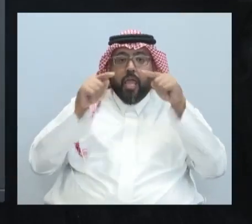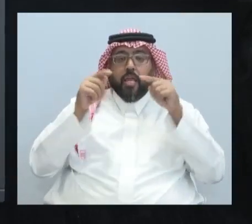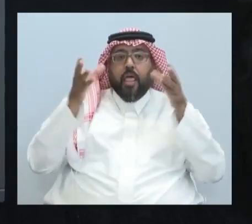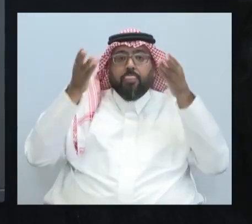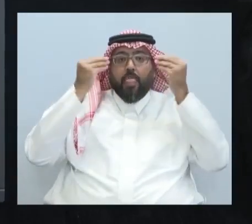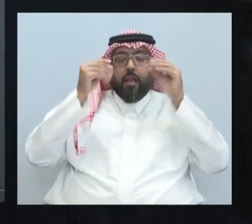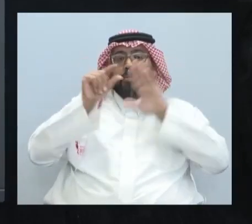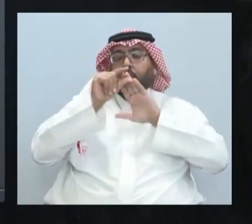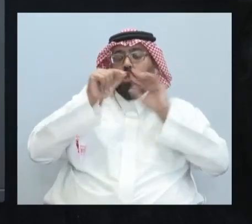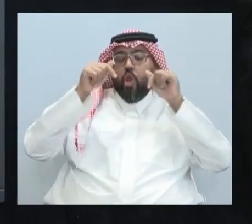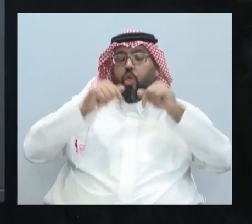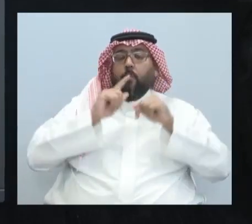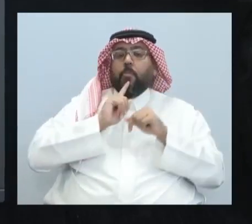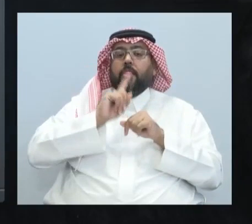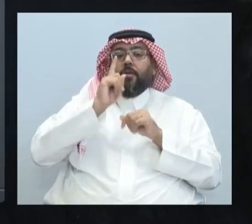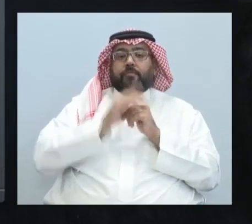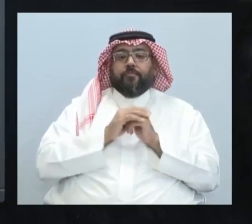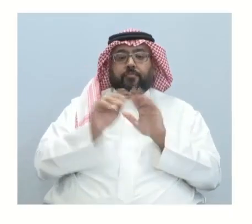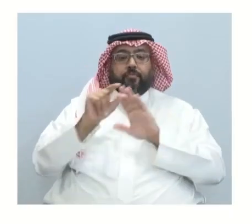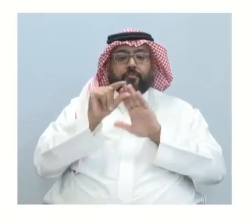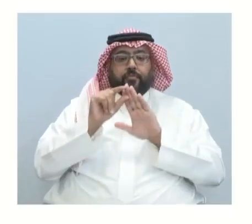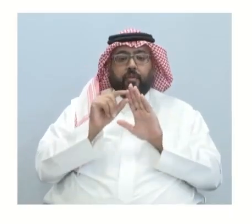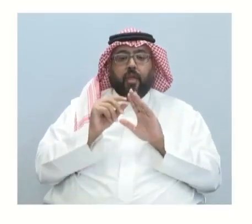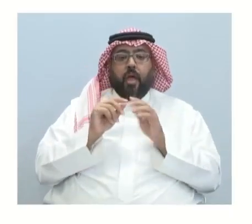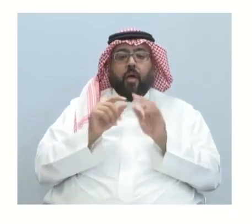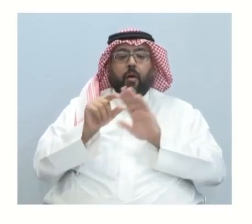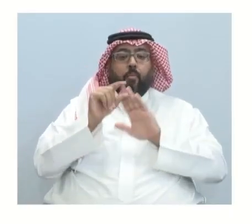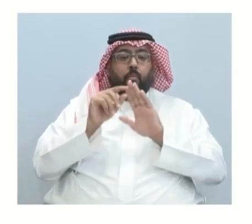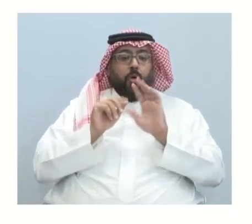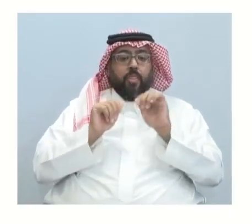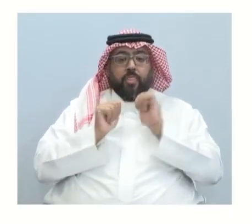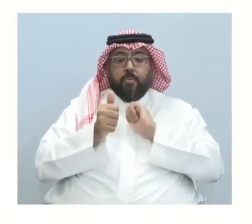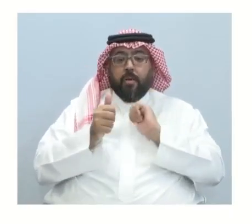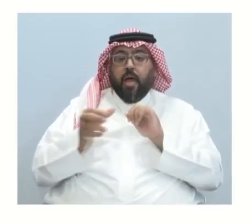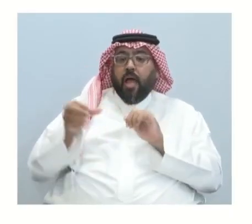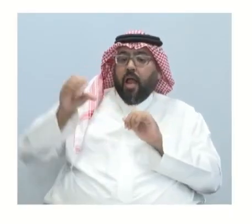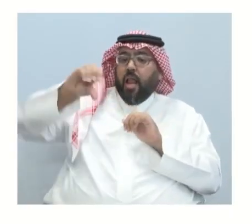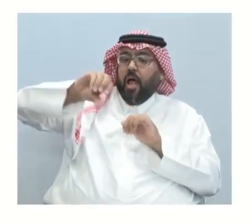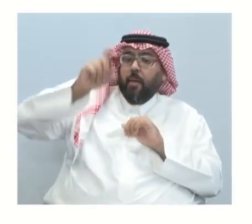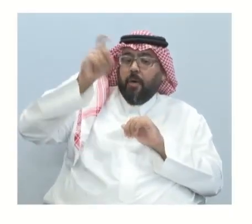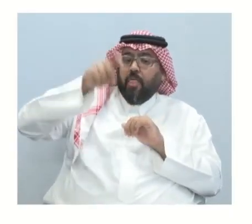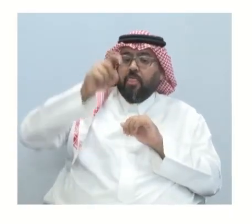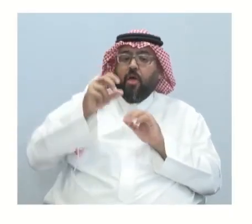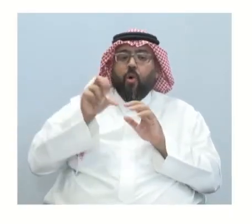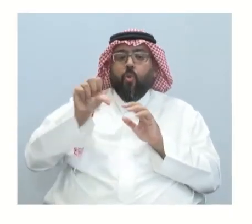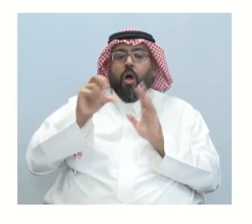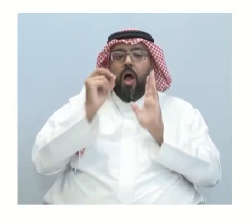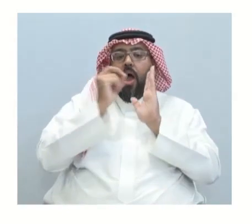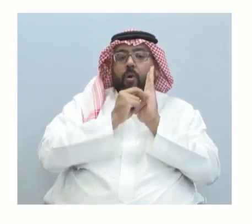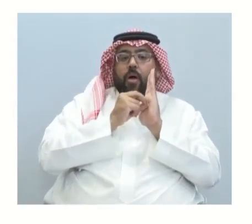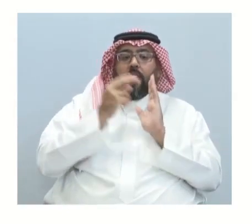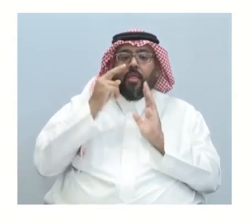درسنا اليوم ان شاء الله سوف يكون بعنوان مقدمه في الاحماض والقواعد نظريه